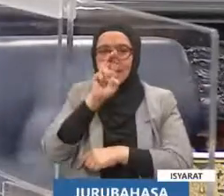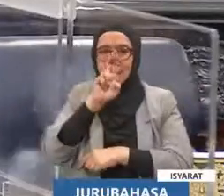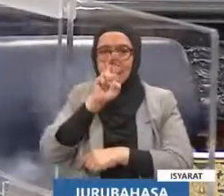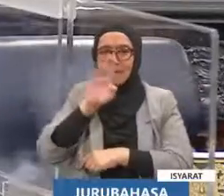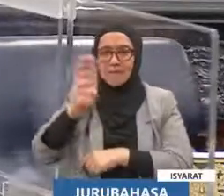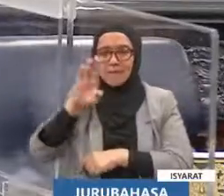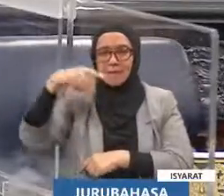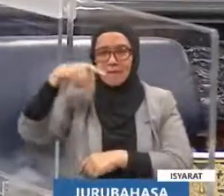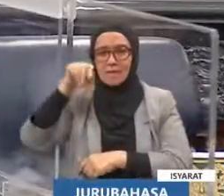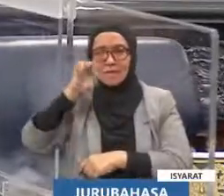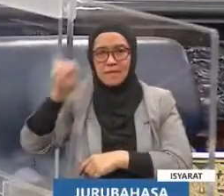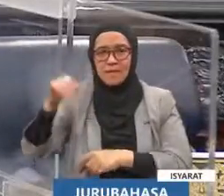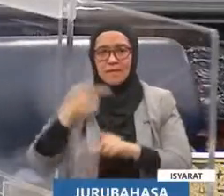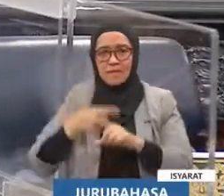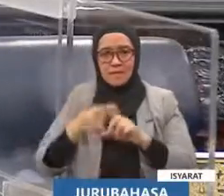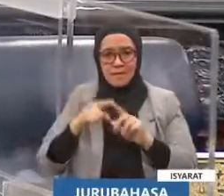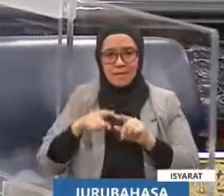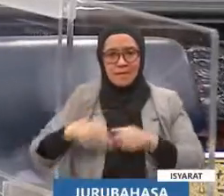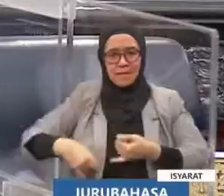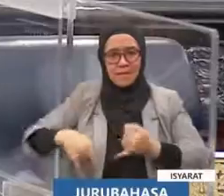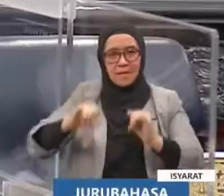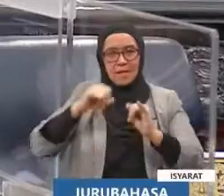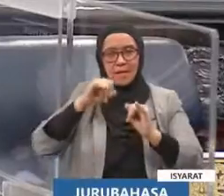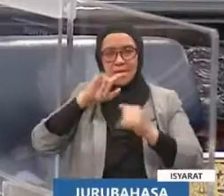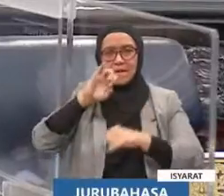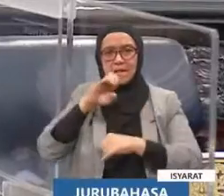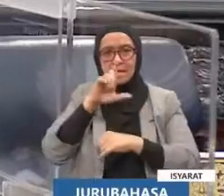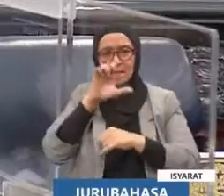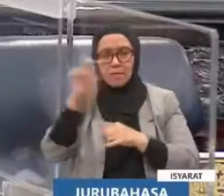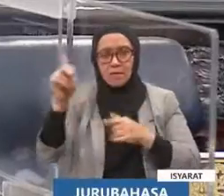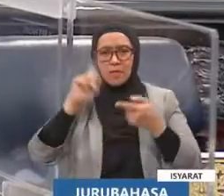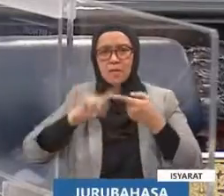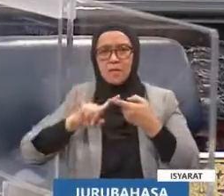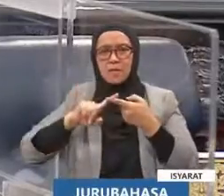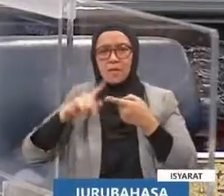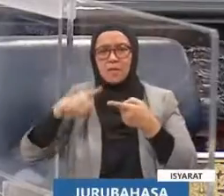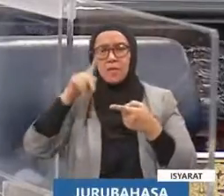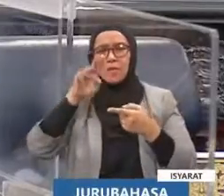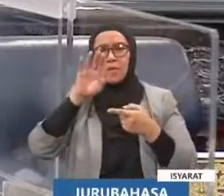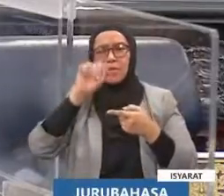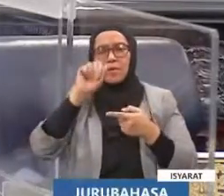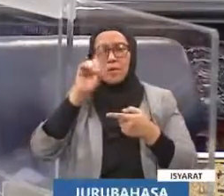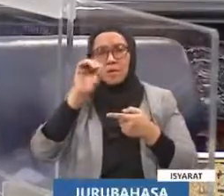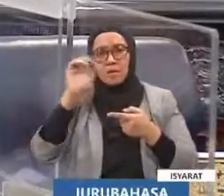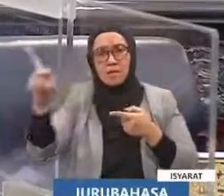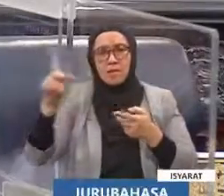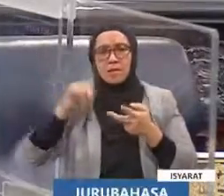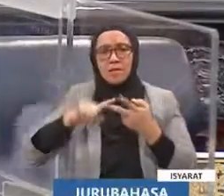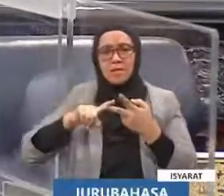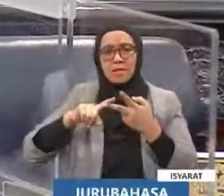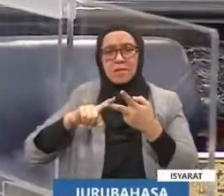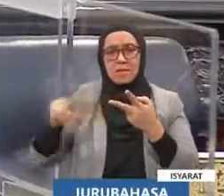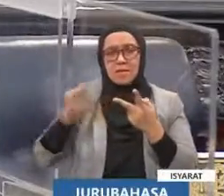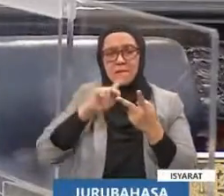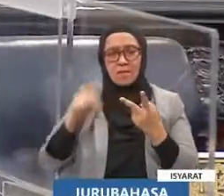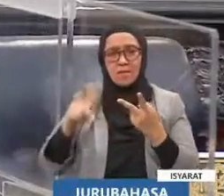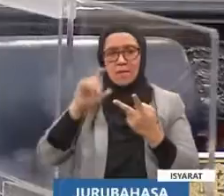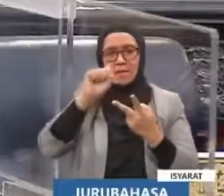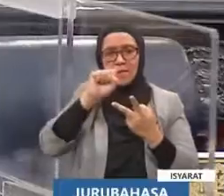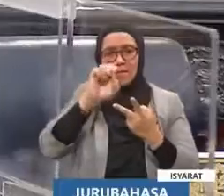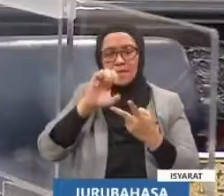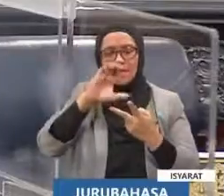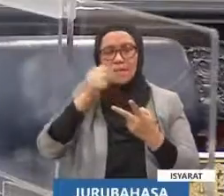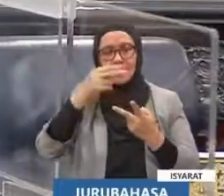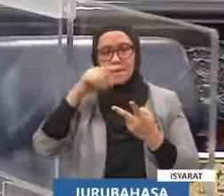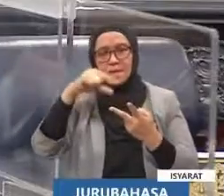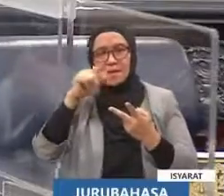Segalama, Segalama ke Kuala Dong, Kuala Dong ke Kampung Tanah Bercangkul, Raub Bypass dan juga Kampung Orang Asli Sungai Candan